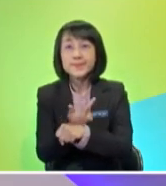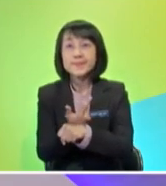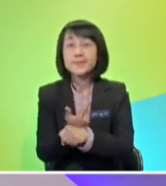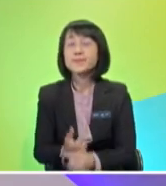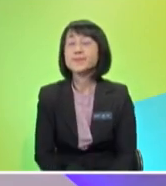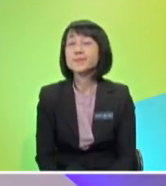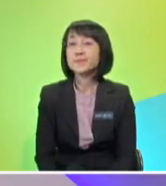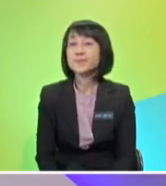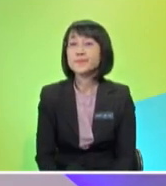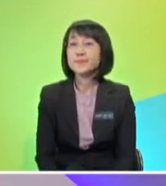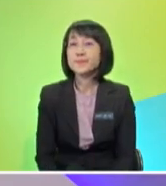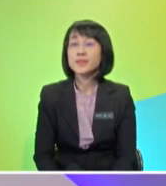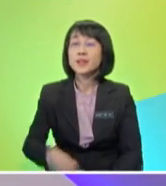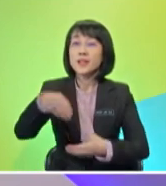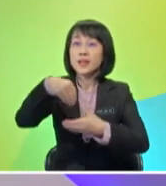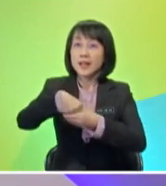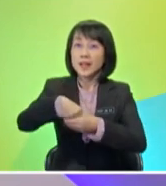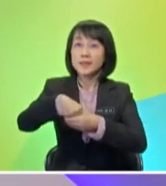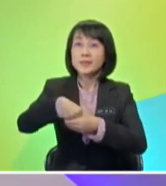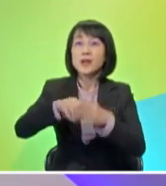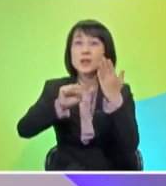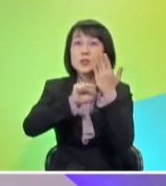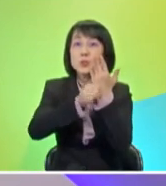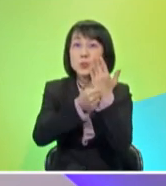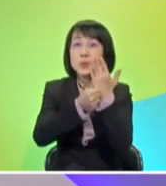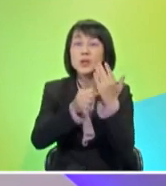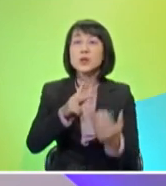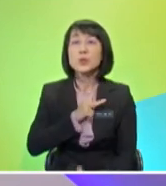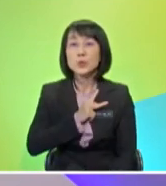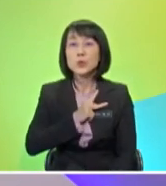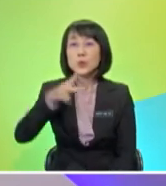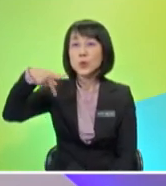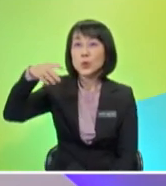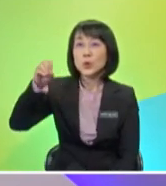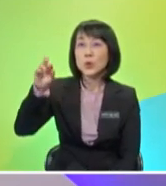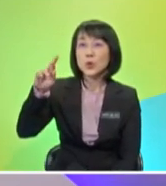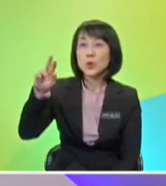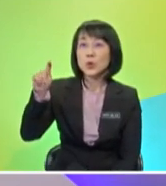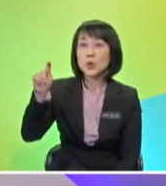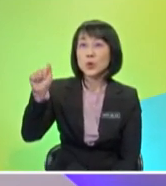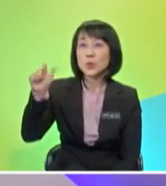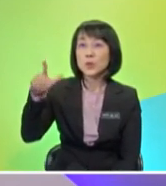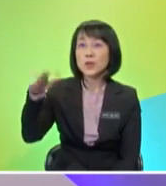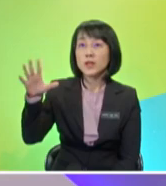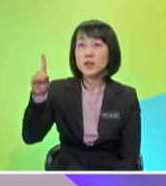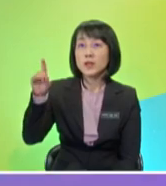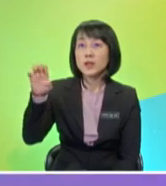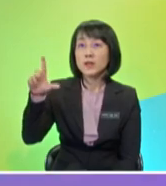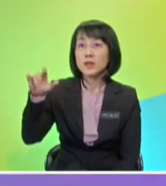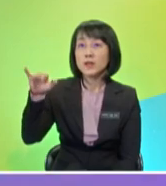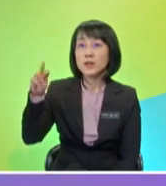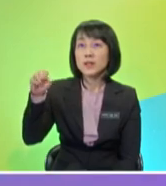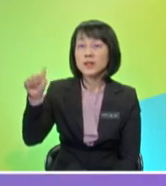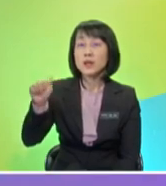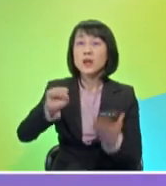lagi dalam portal Delima melalui sumberku. Banyak latihan boleh diperolehi dari situ. Okey, baik. Murid-murid di